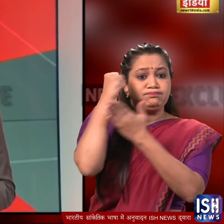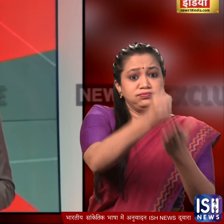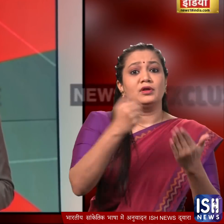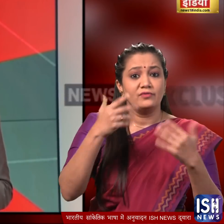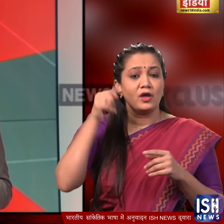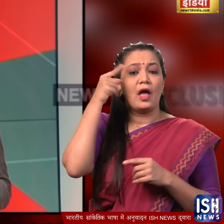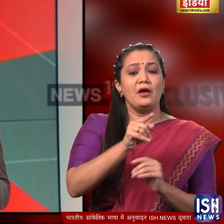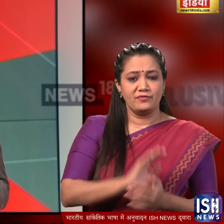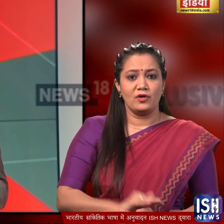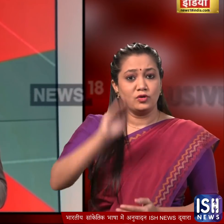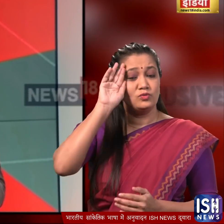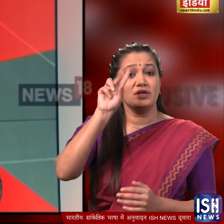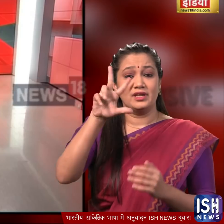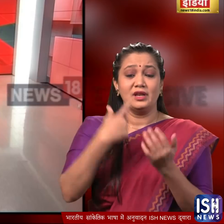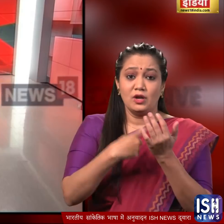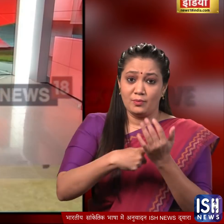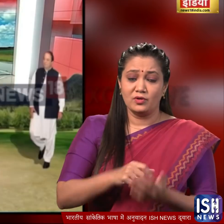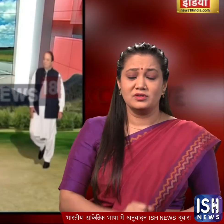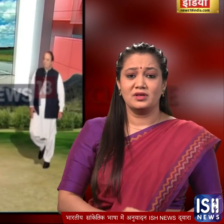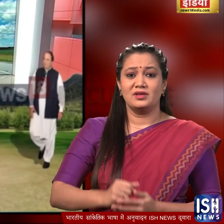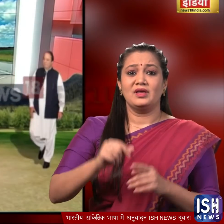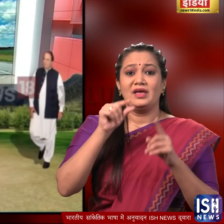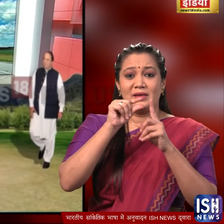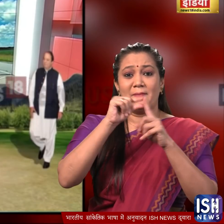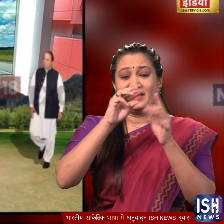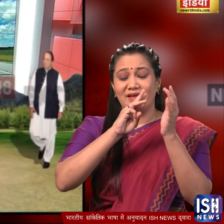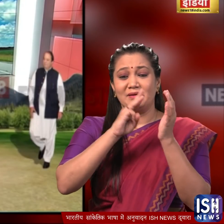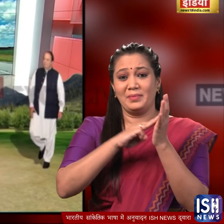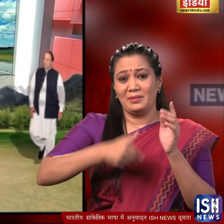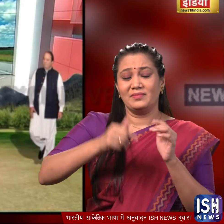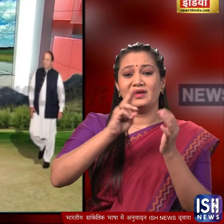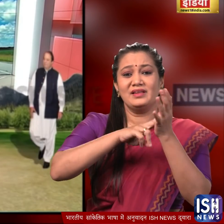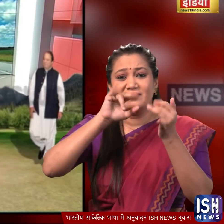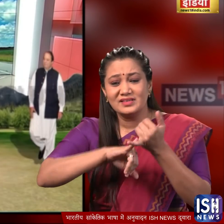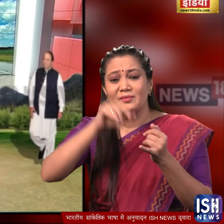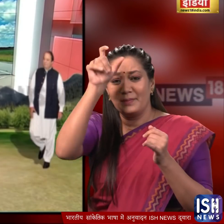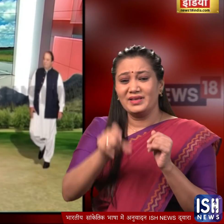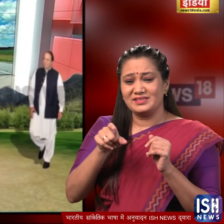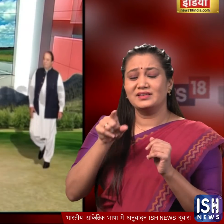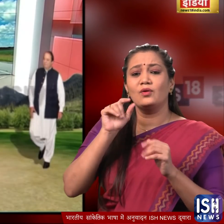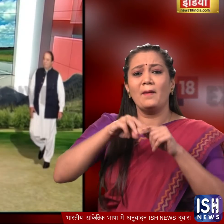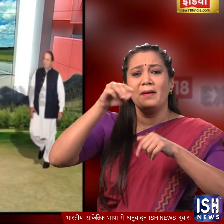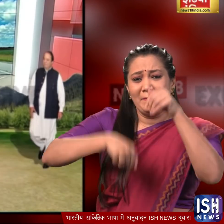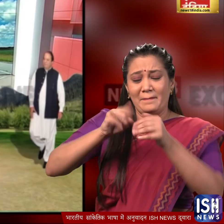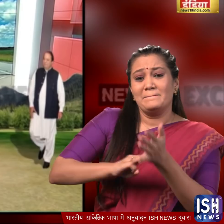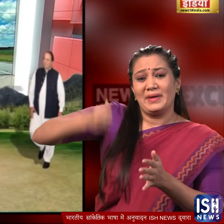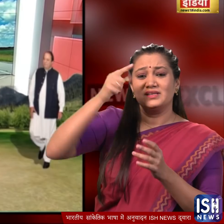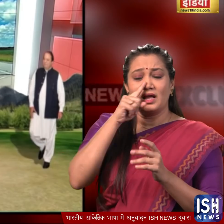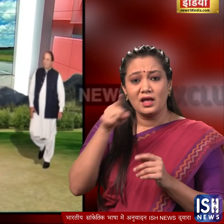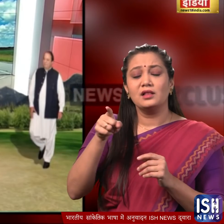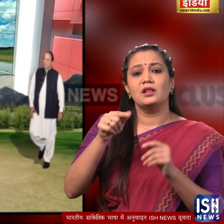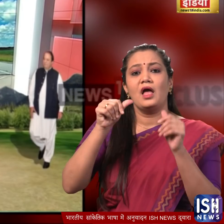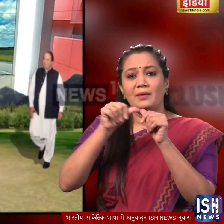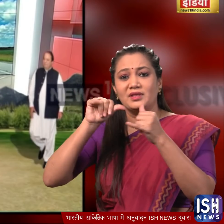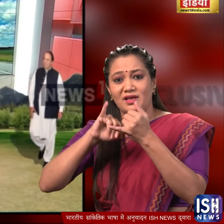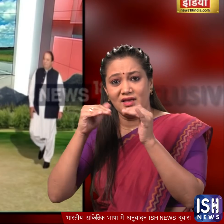लेने का आरोप लगा। न्यूज़ 18.com की रिपोर्ट है कि पाकिस्तान की पूर्व राजनयिक और नवाज मंत्रिमंडल का हिस्सा रह चुकी आबिदा हुसैन ने उन